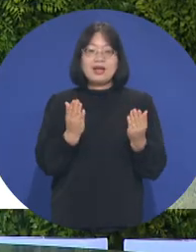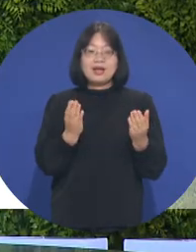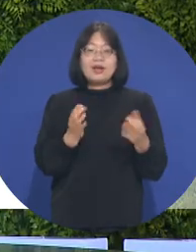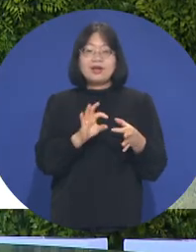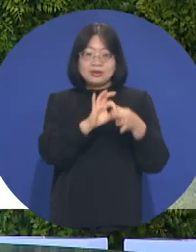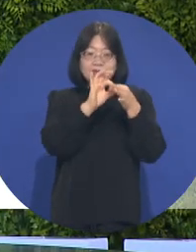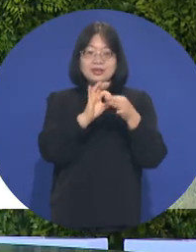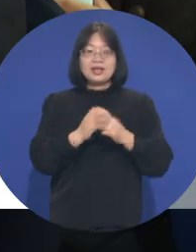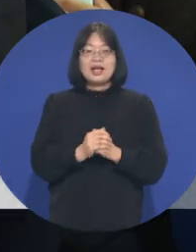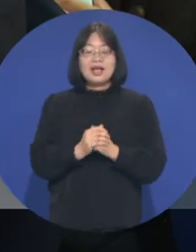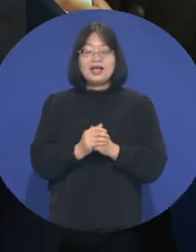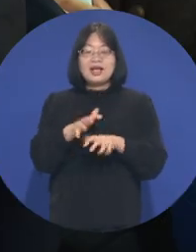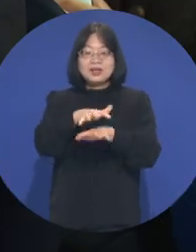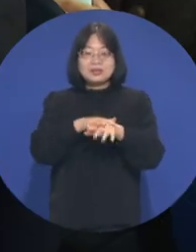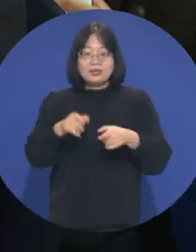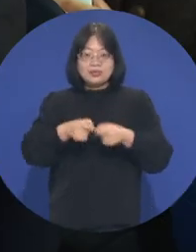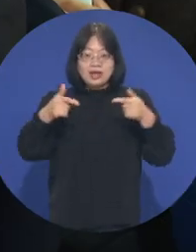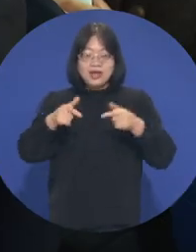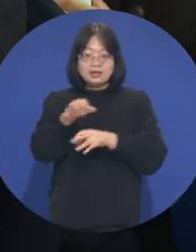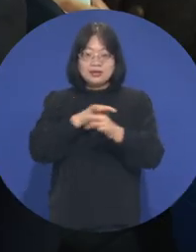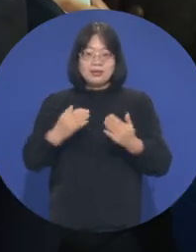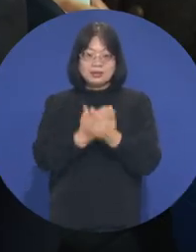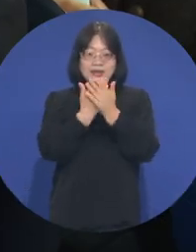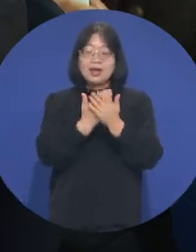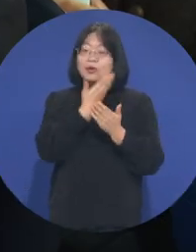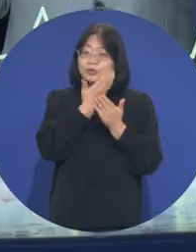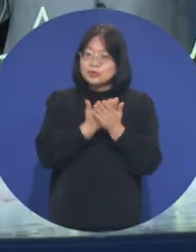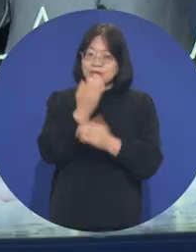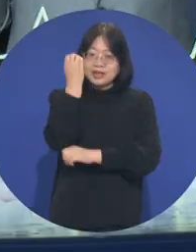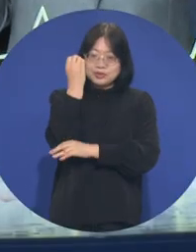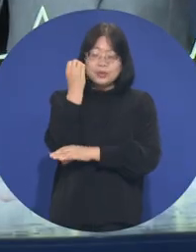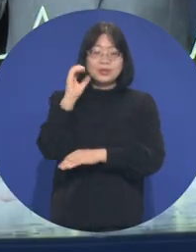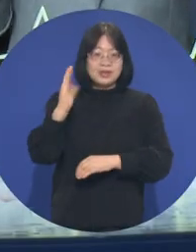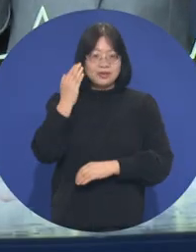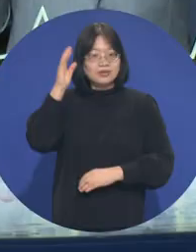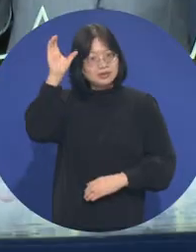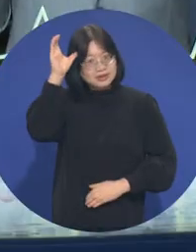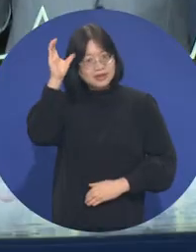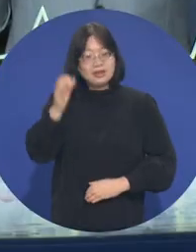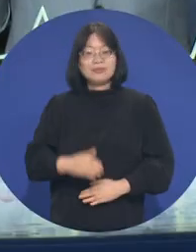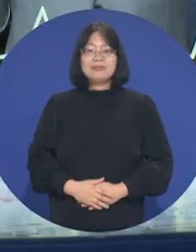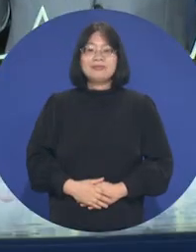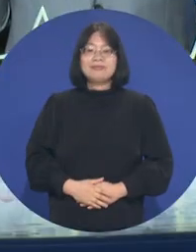확충과 경제 발전을 견인할 중요한 축으로 자리매김할 것으로 내다보고 있습니다.